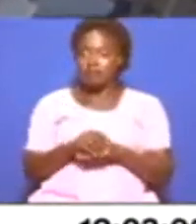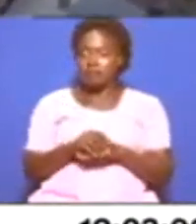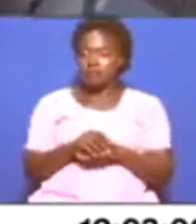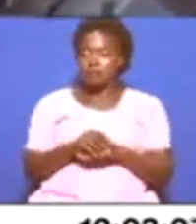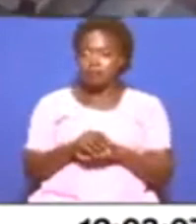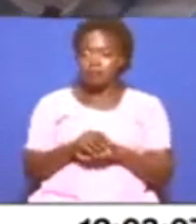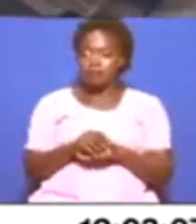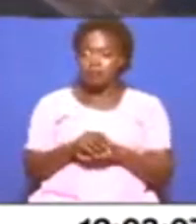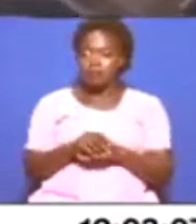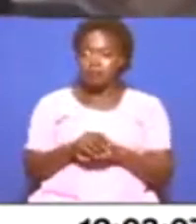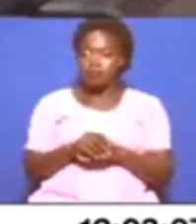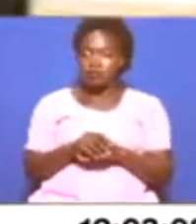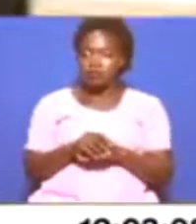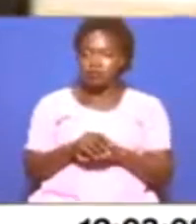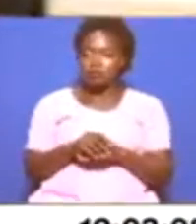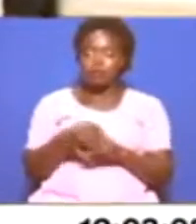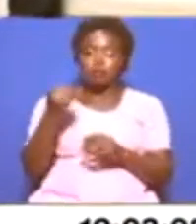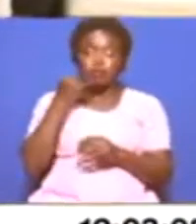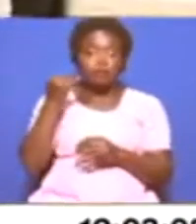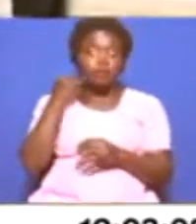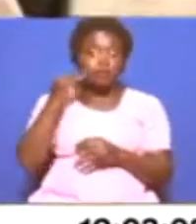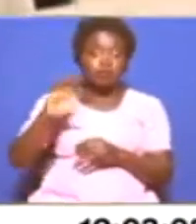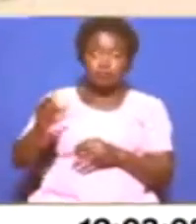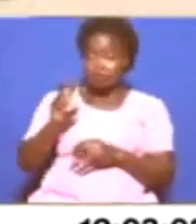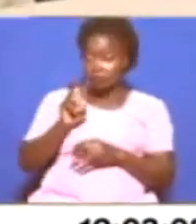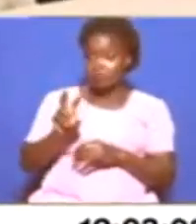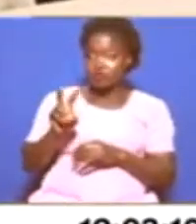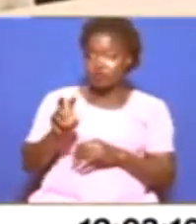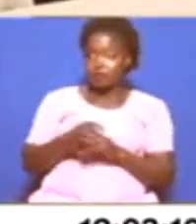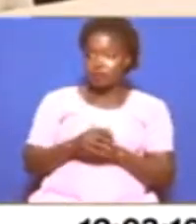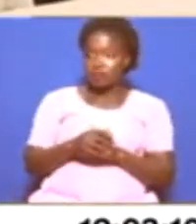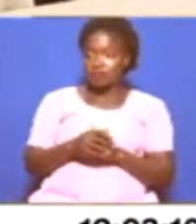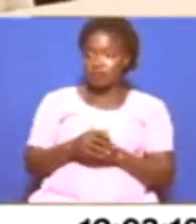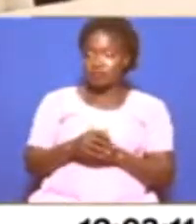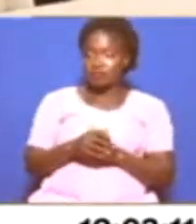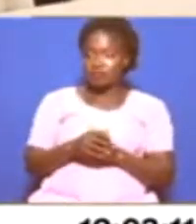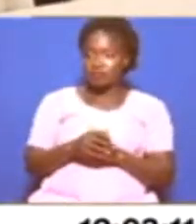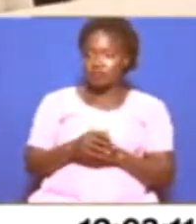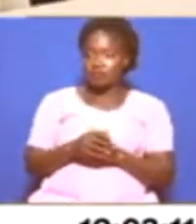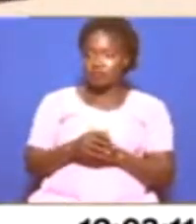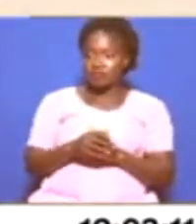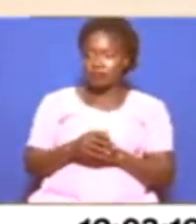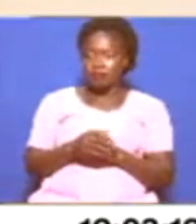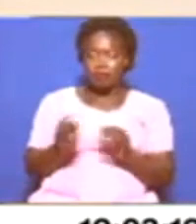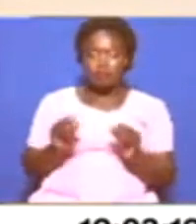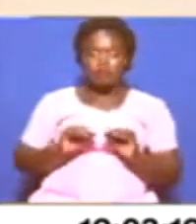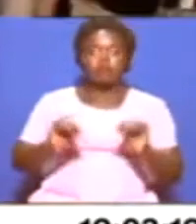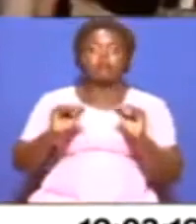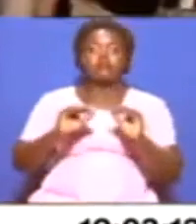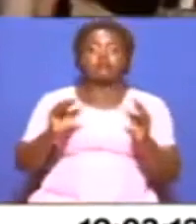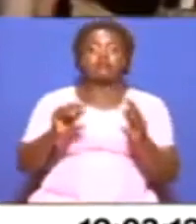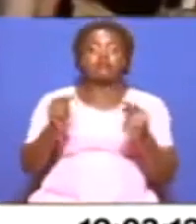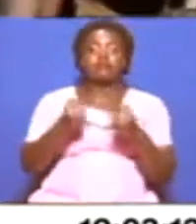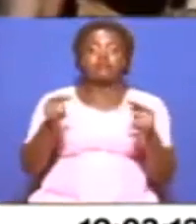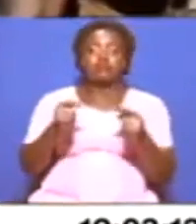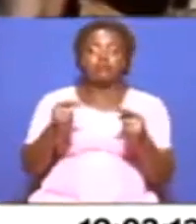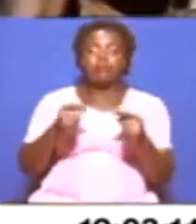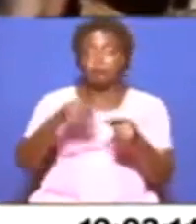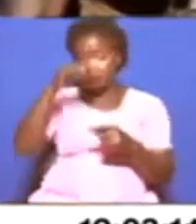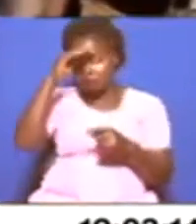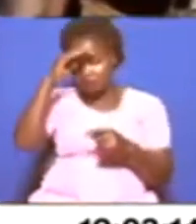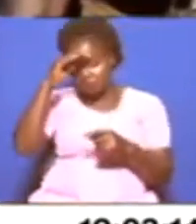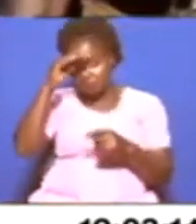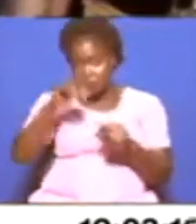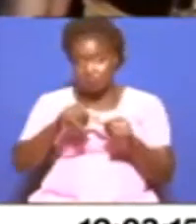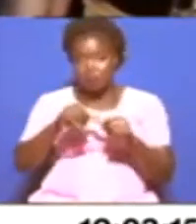Hapa ni kaunti ya Nakuru. Pia kuna working poor intergroup. Uhamasisho dhidi ya utumizi wa dawa za kulevya unaendelea katika nyumba